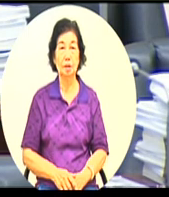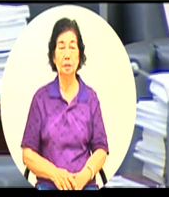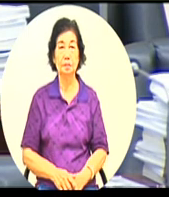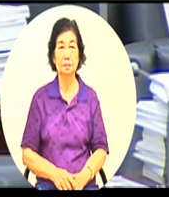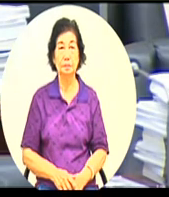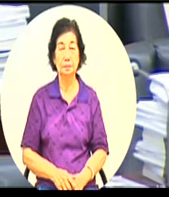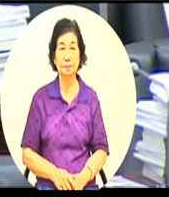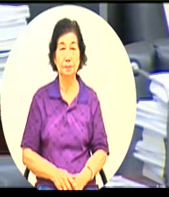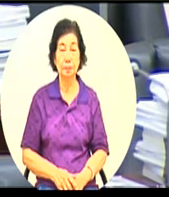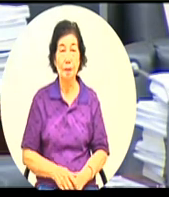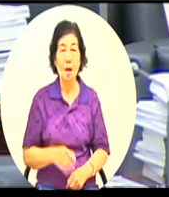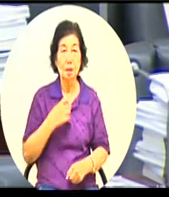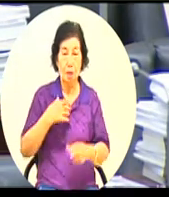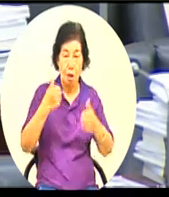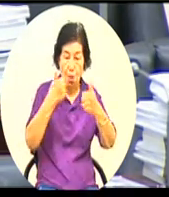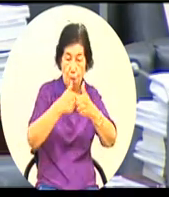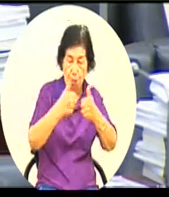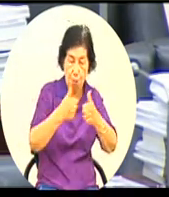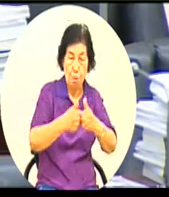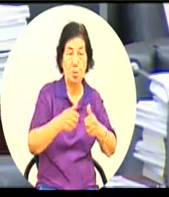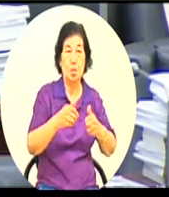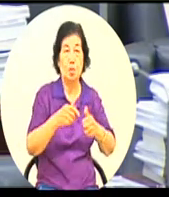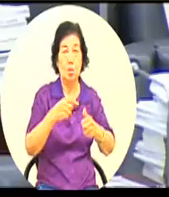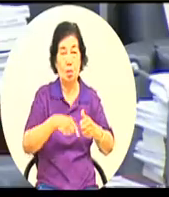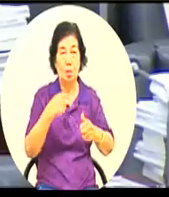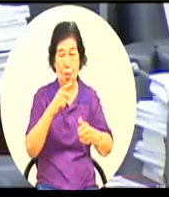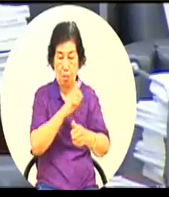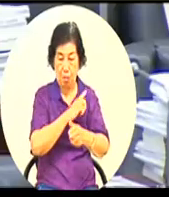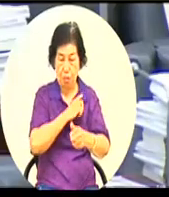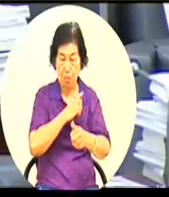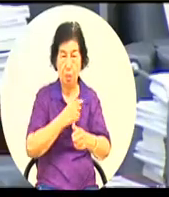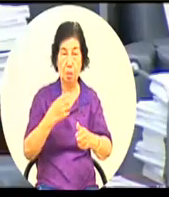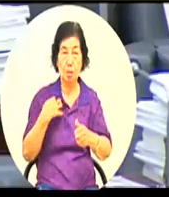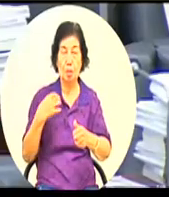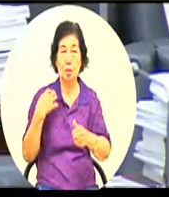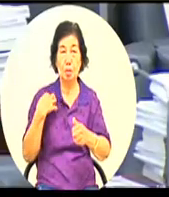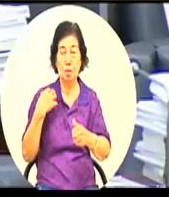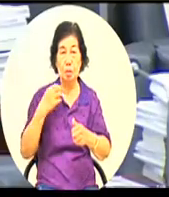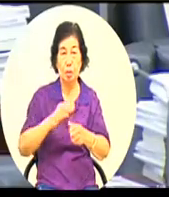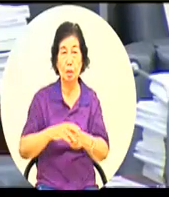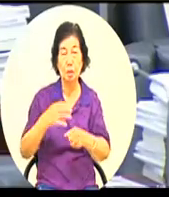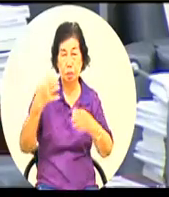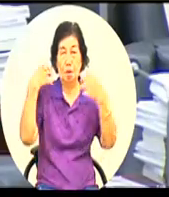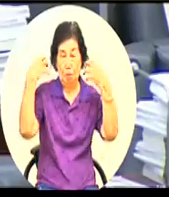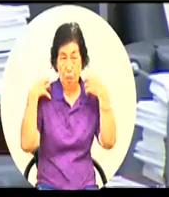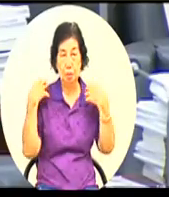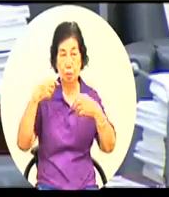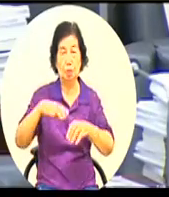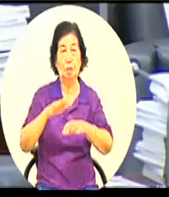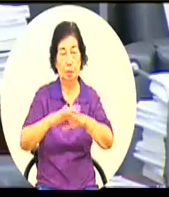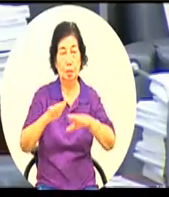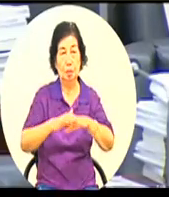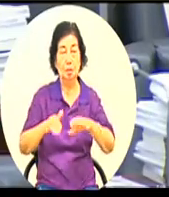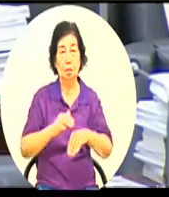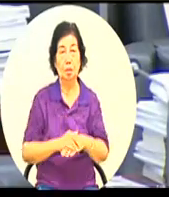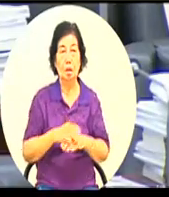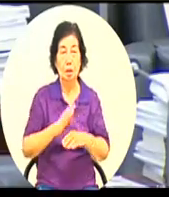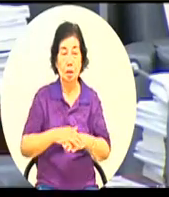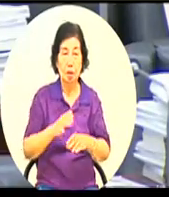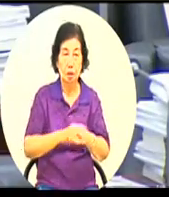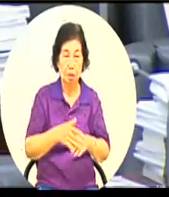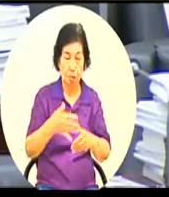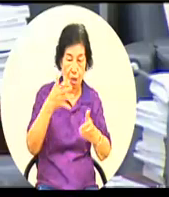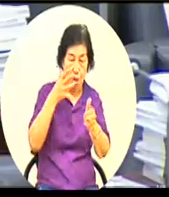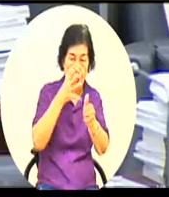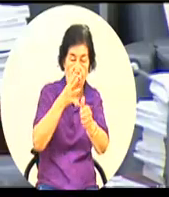我伫议事厅讲个，我拢负责啦。我对一条来甲你单局质询了，毋对个。我欢迎你